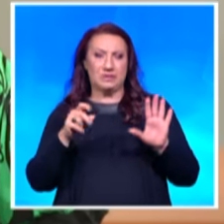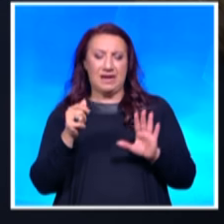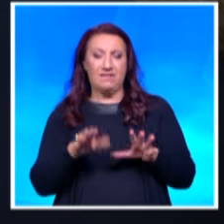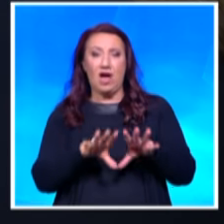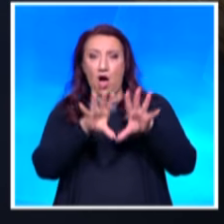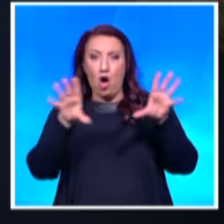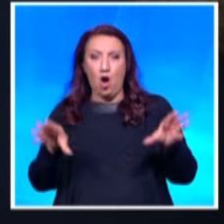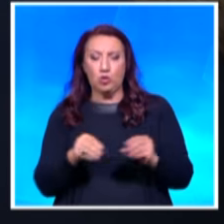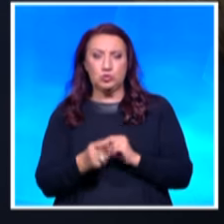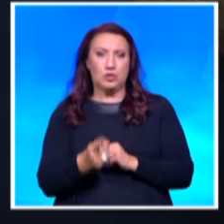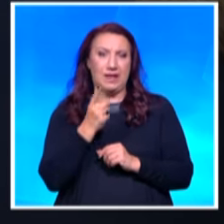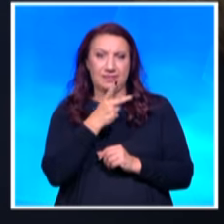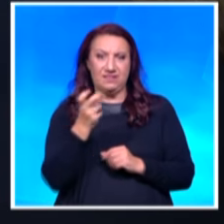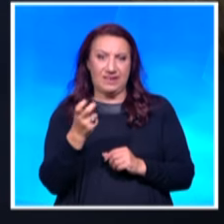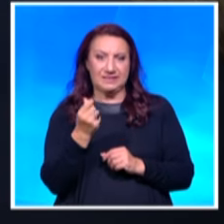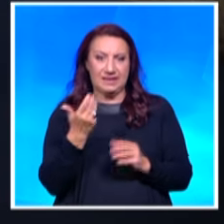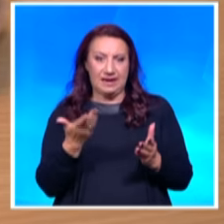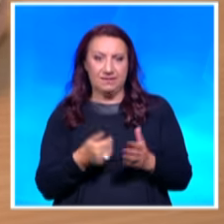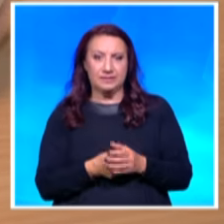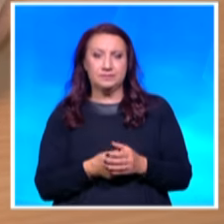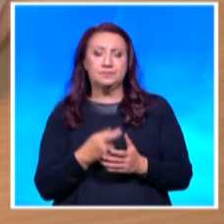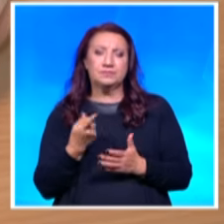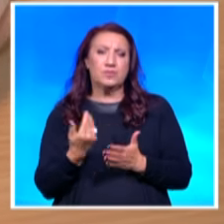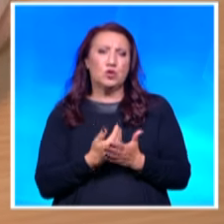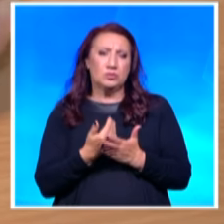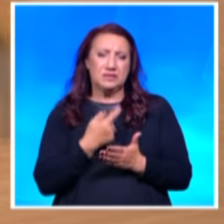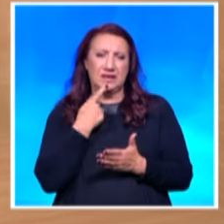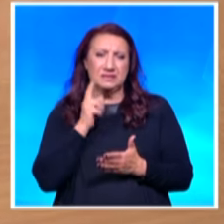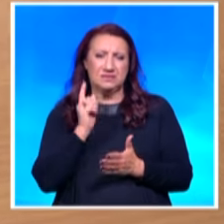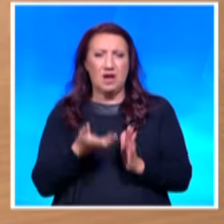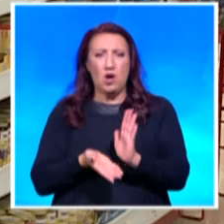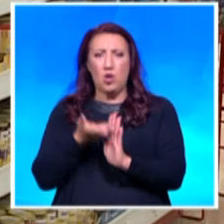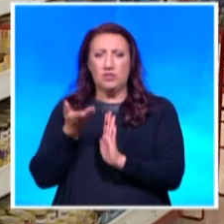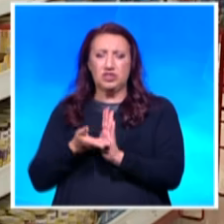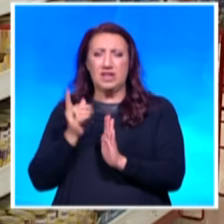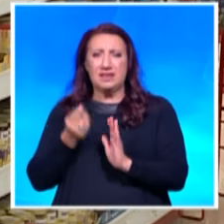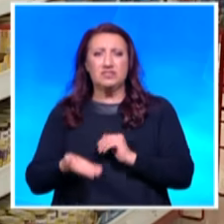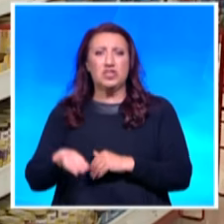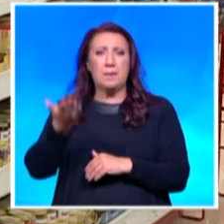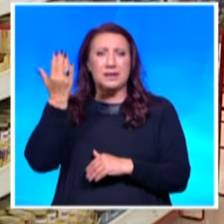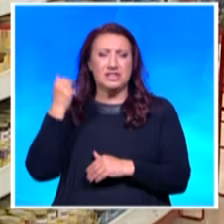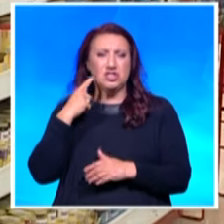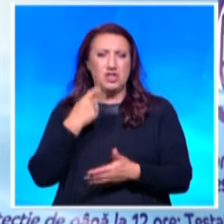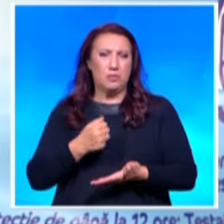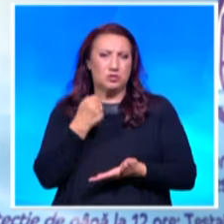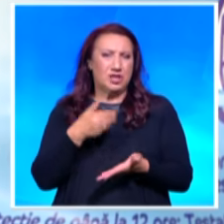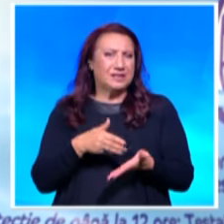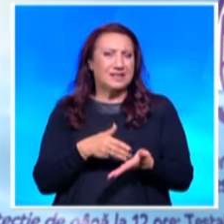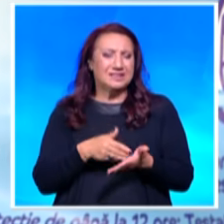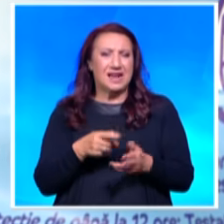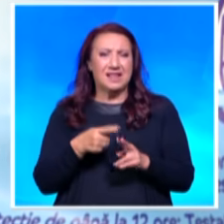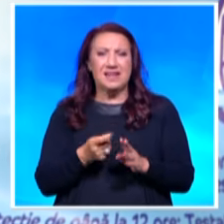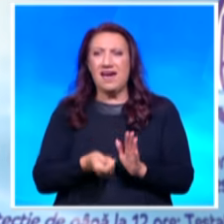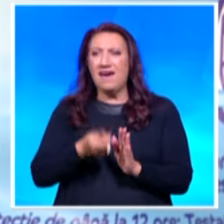1200 лева. Икономисти казват, увеличението е трябвало да стане факт още с предходния бюджет заради инфлацията, която засяга и